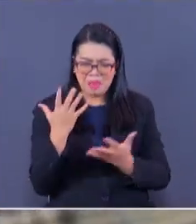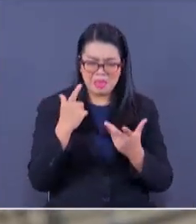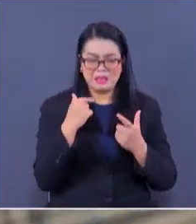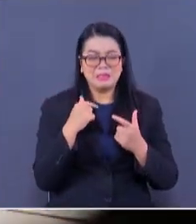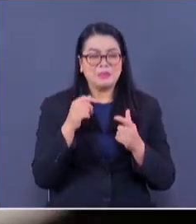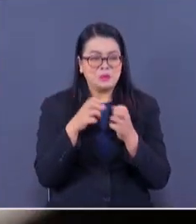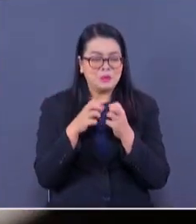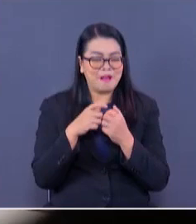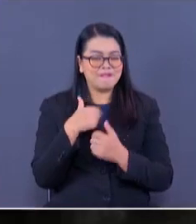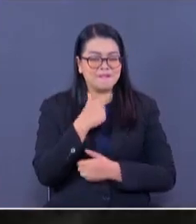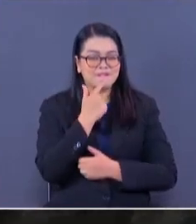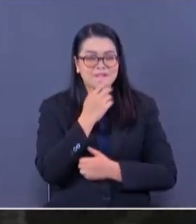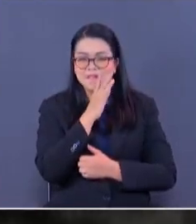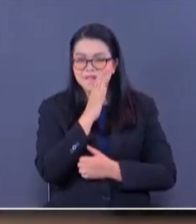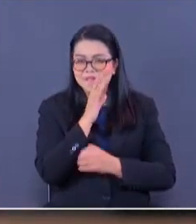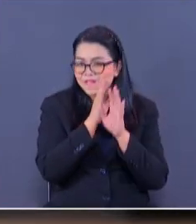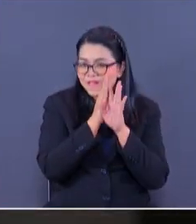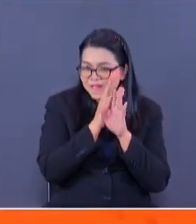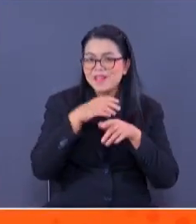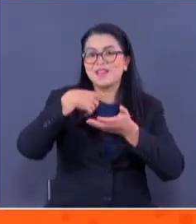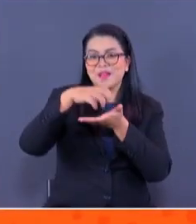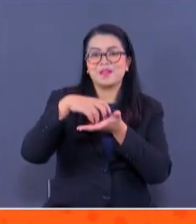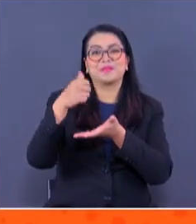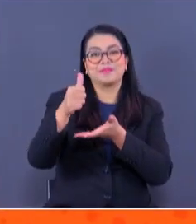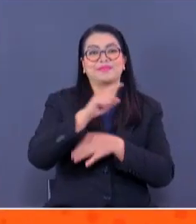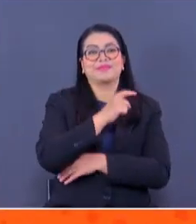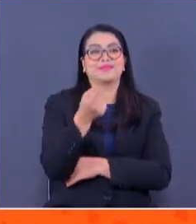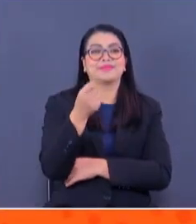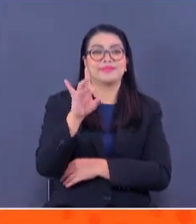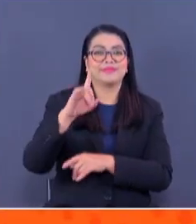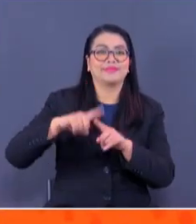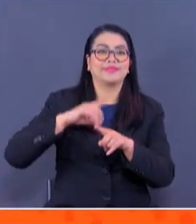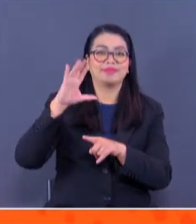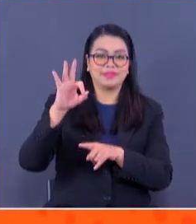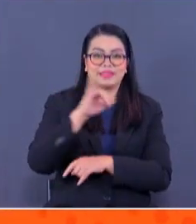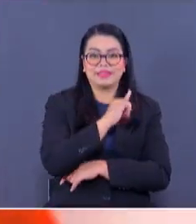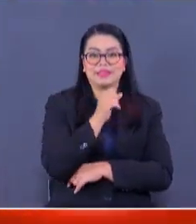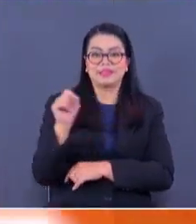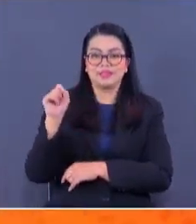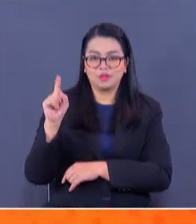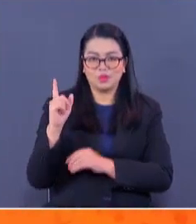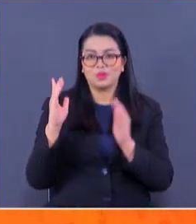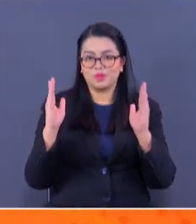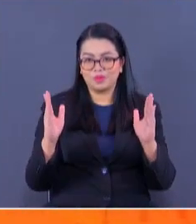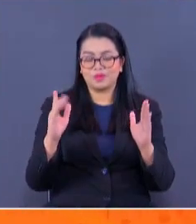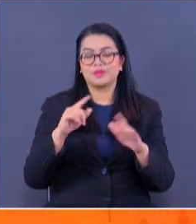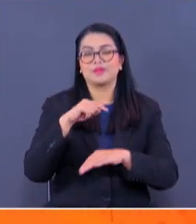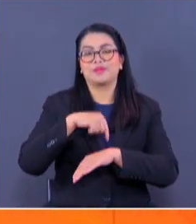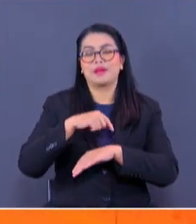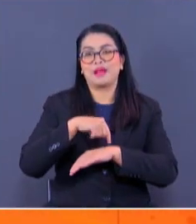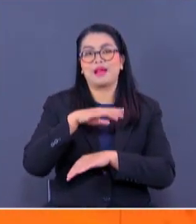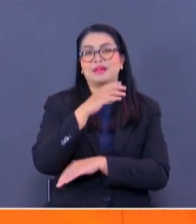สกันแบบทุกวันนะคะเริ่มออกอากาศครั้งแรกวันจันทร์ที่18กันยายนนี้ทุกวันจันทร์ถึงวันศุกร์เวลา 17:05 น